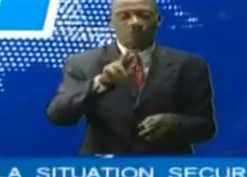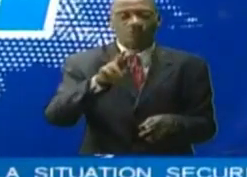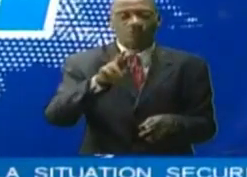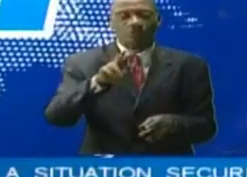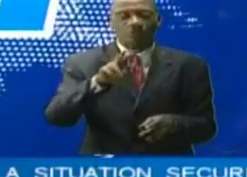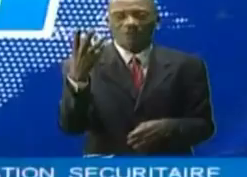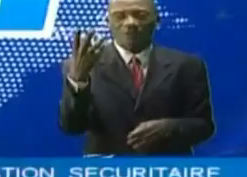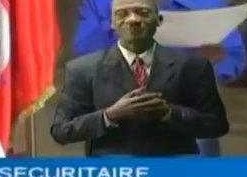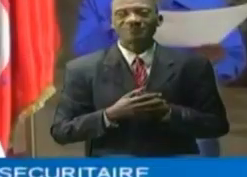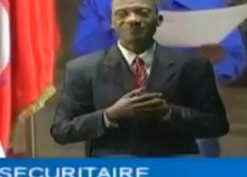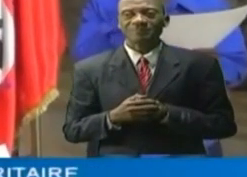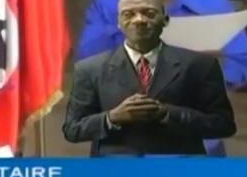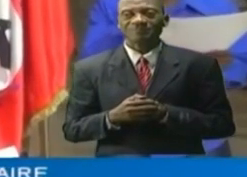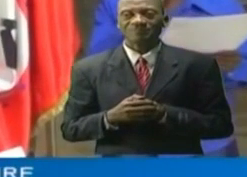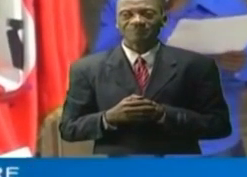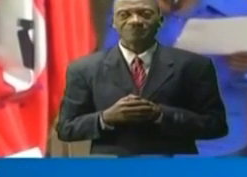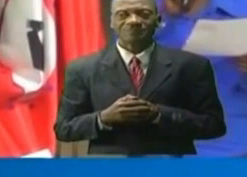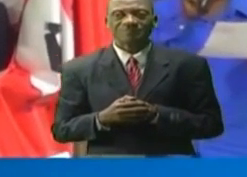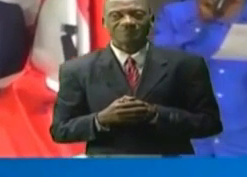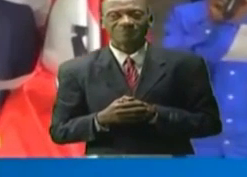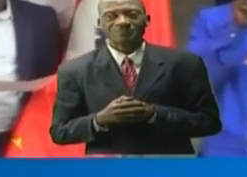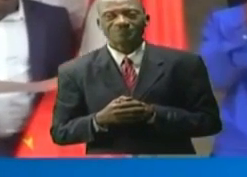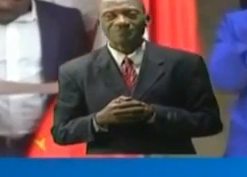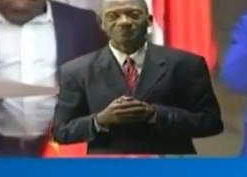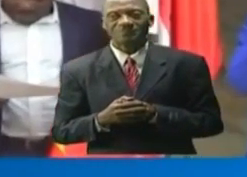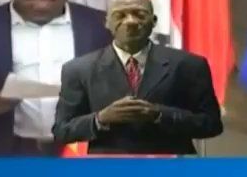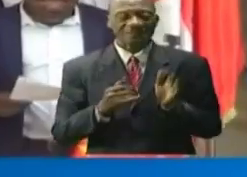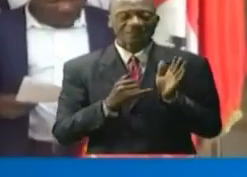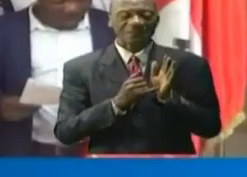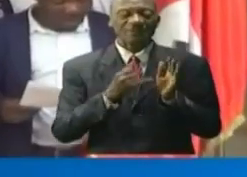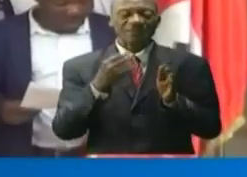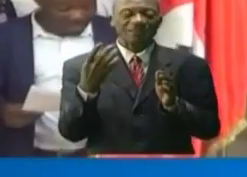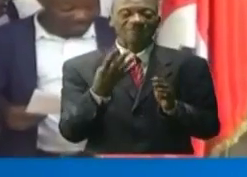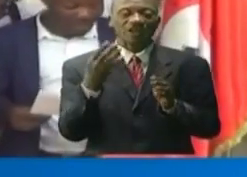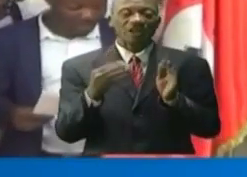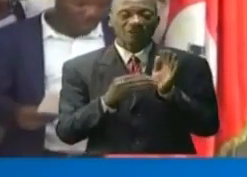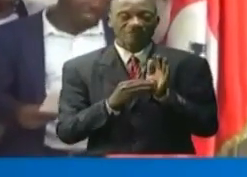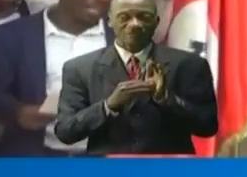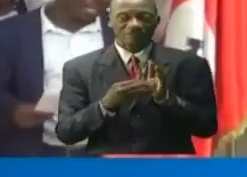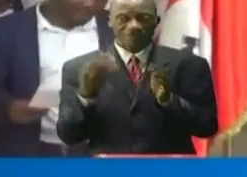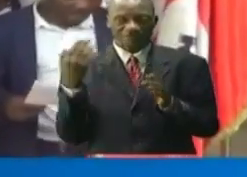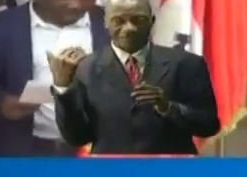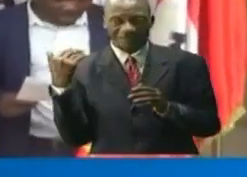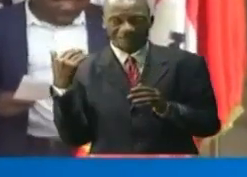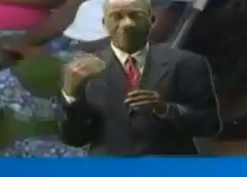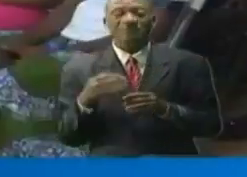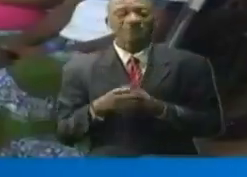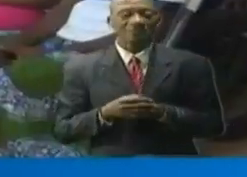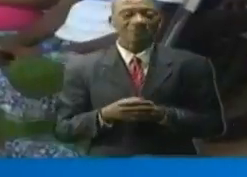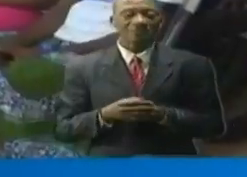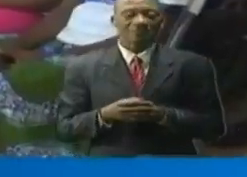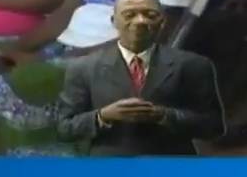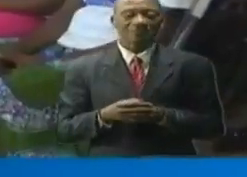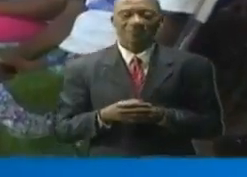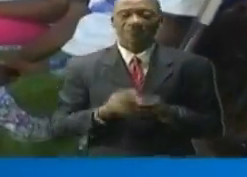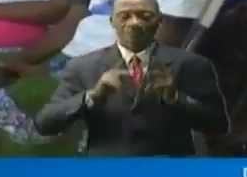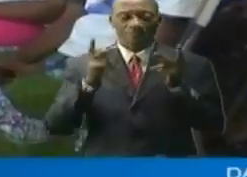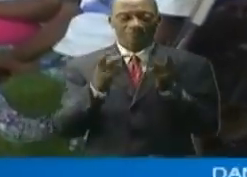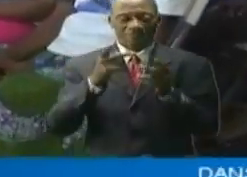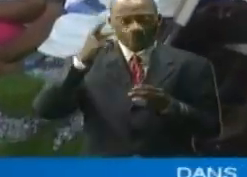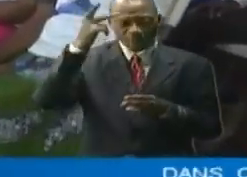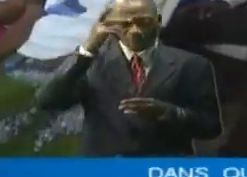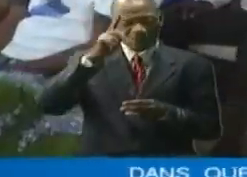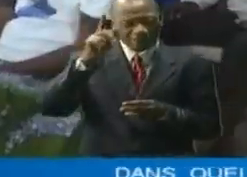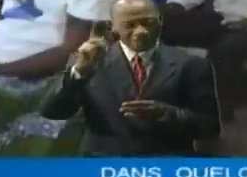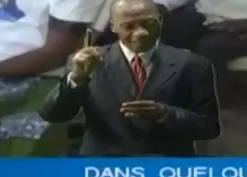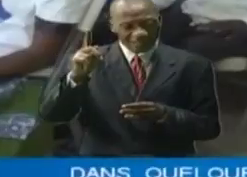Yangumba. On a adhéré à l'AFDC le samedi 29 octobre pour l'objectif de bien préparer les élections prochaines et répondre aux mots d'ordre de